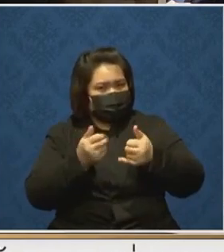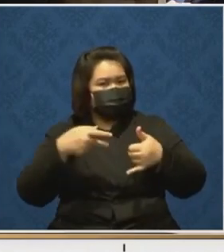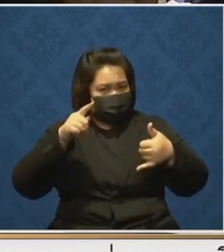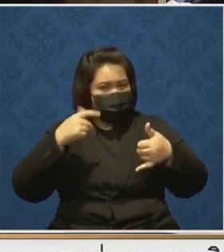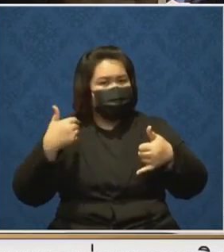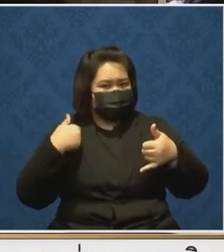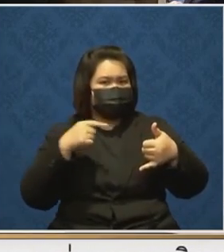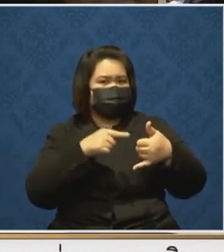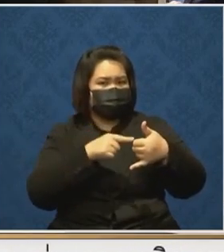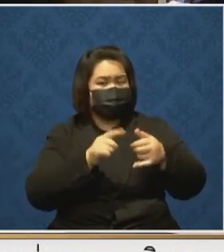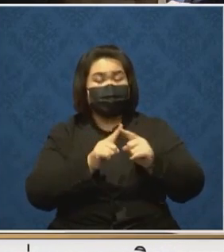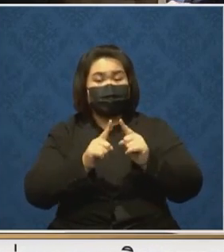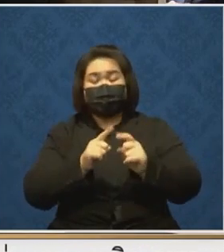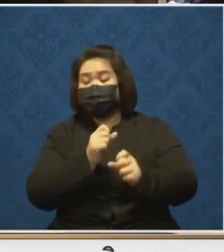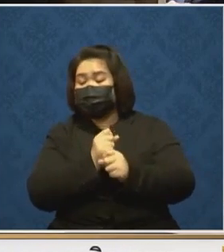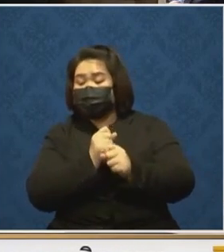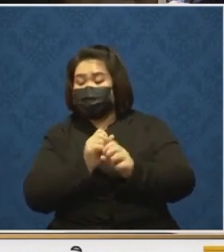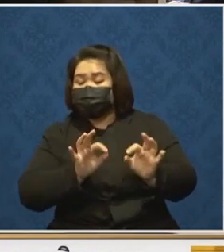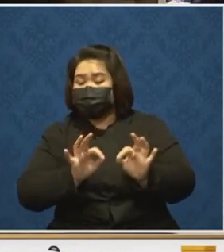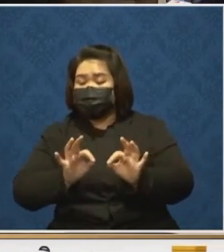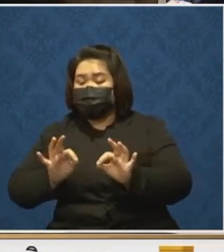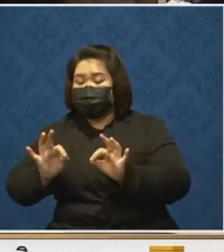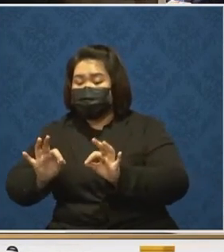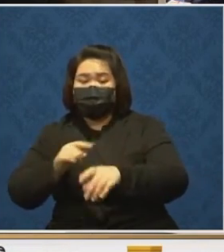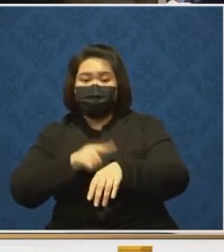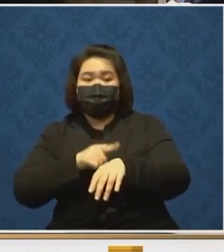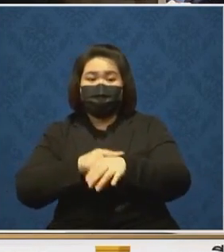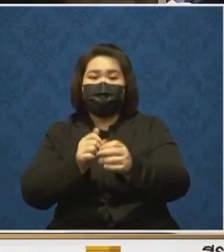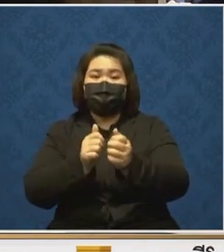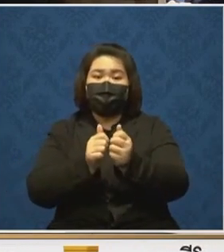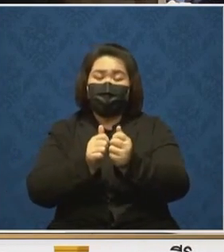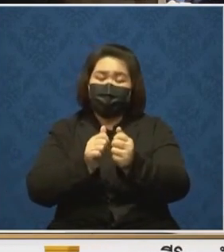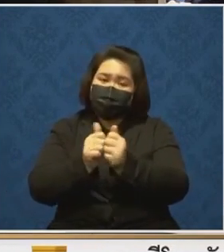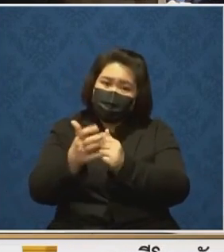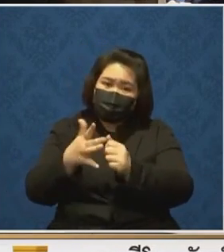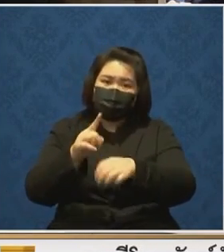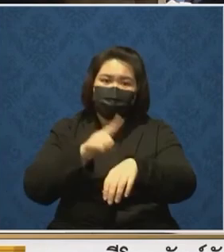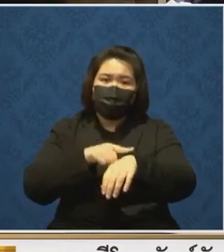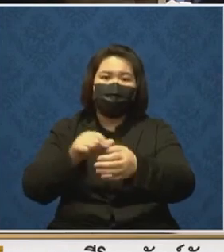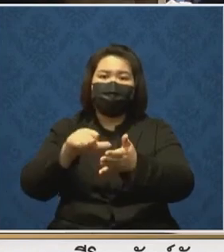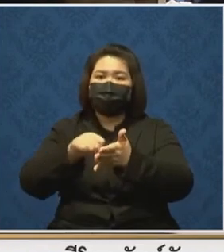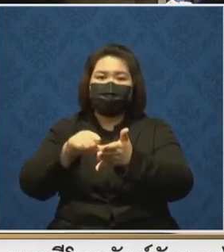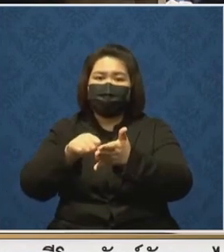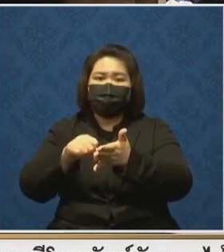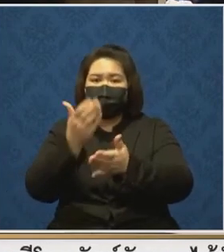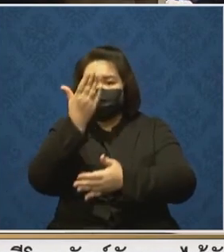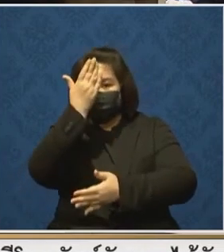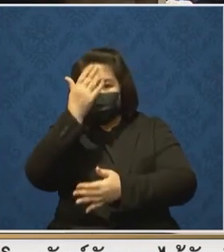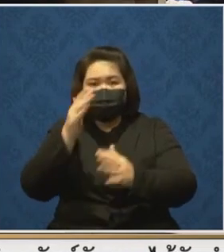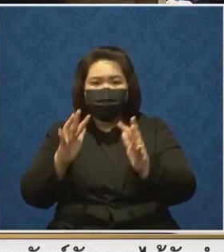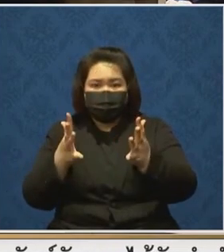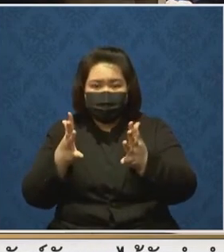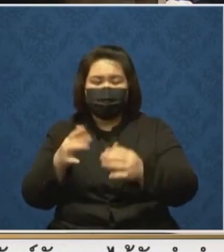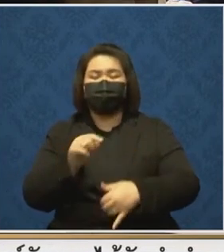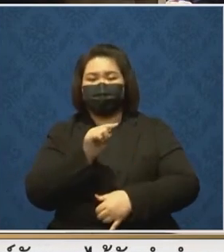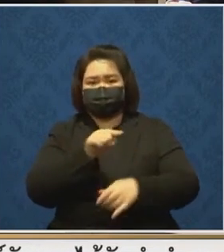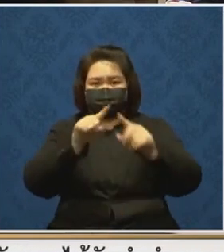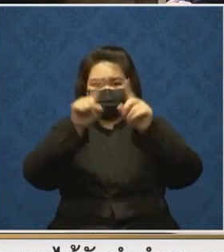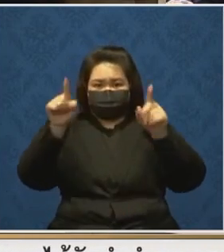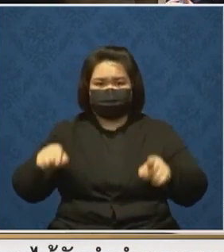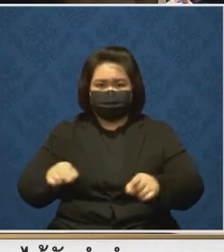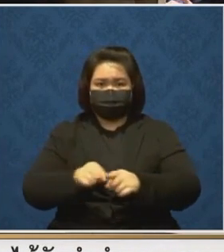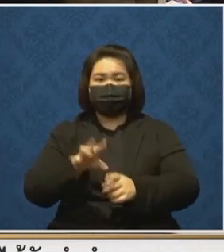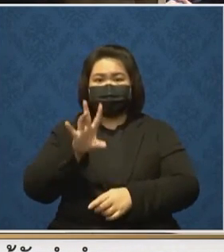จากการไม่เร่งรีบและชักช้าในการแก้ไขปัญหาที่เกิดขึ้นจากการที่ผลเอกประยุตออกคำสั่งที่ 72